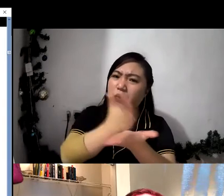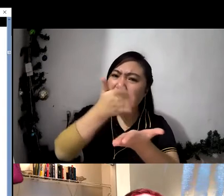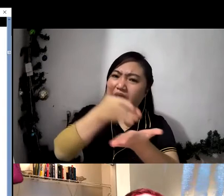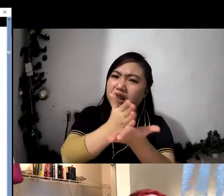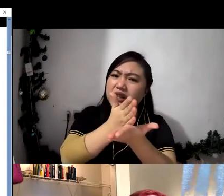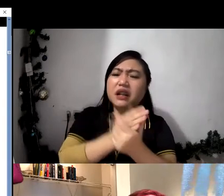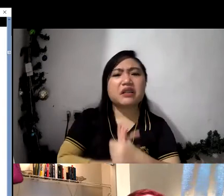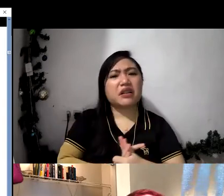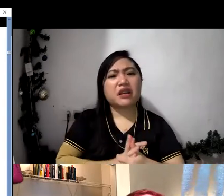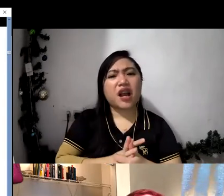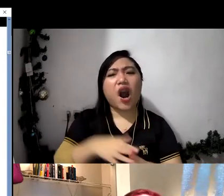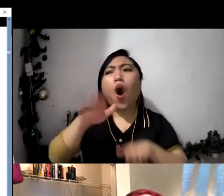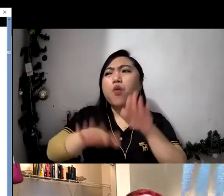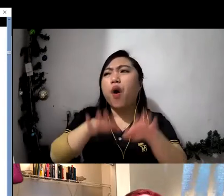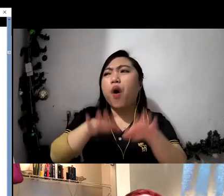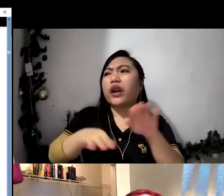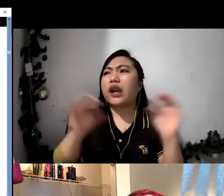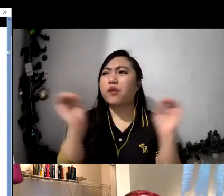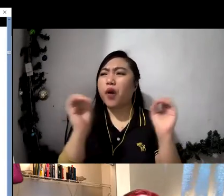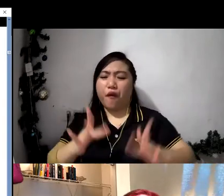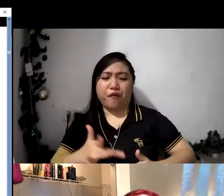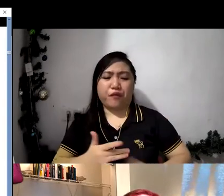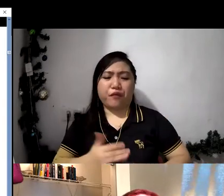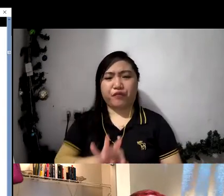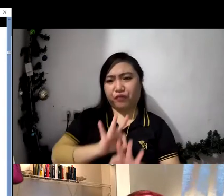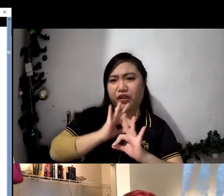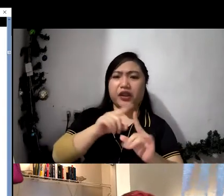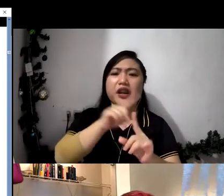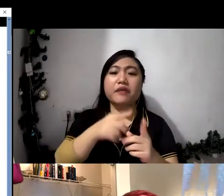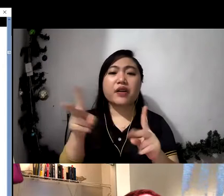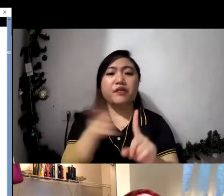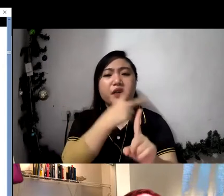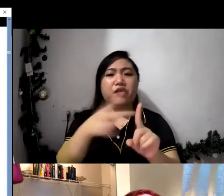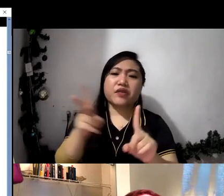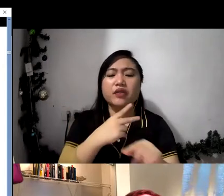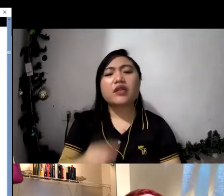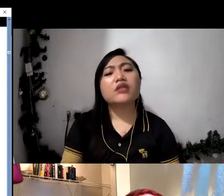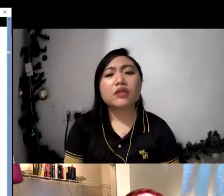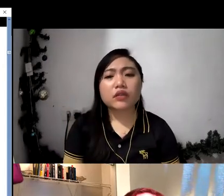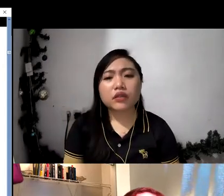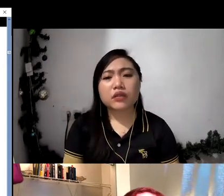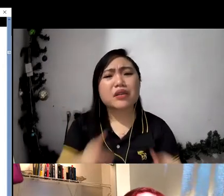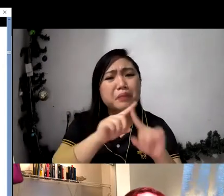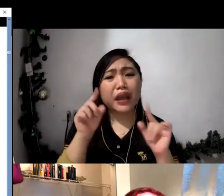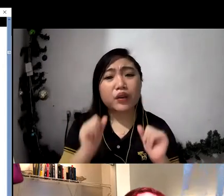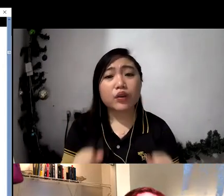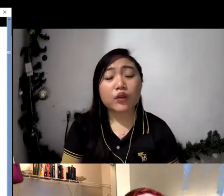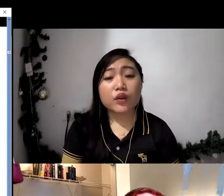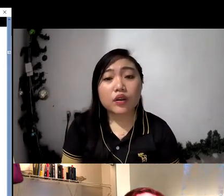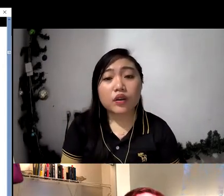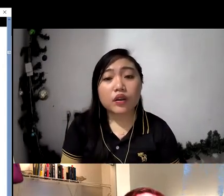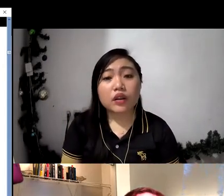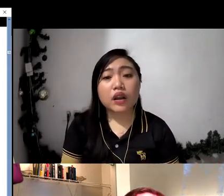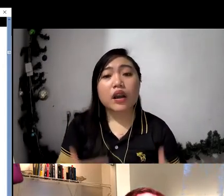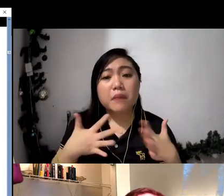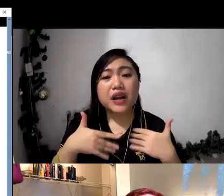without fear of retaliation or violence or getting sick, no, whatever. Pero paano natin i-ensure